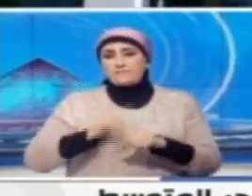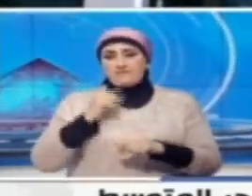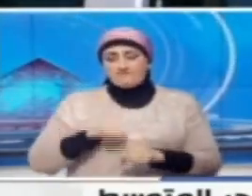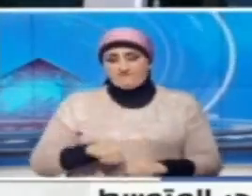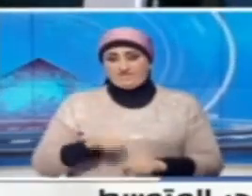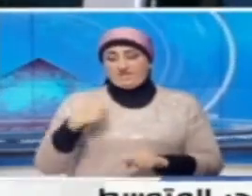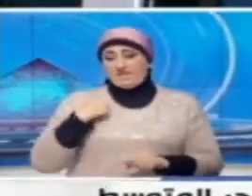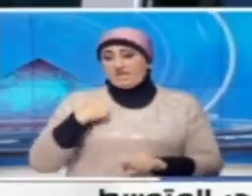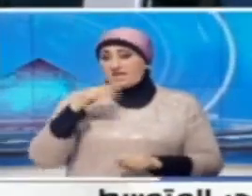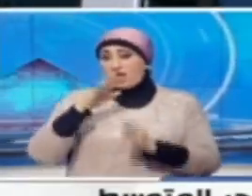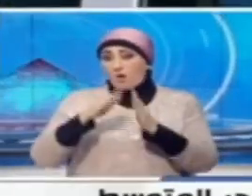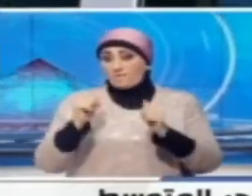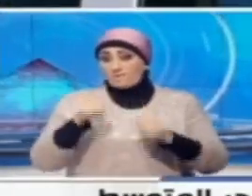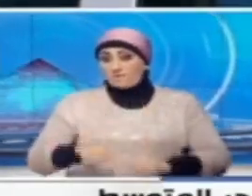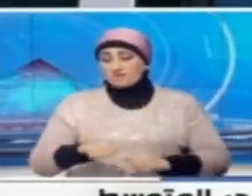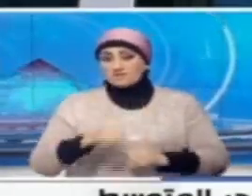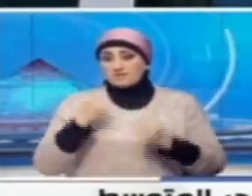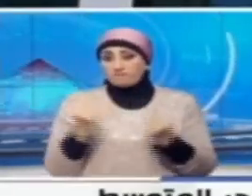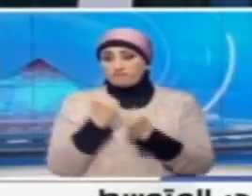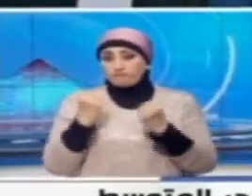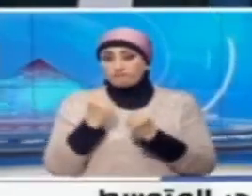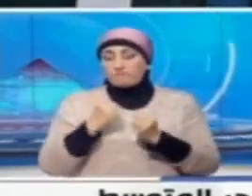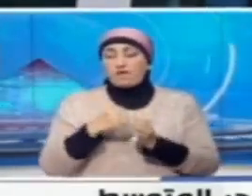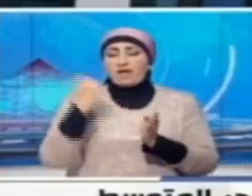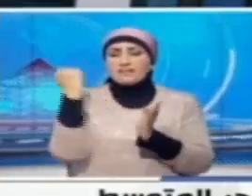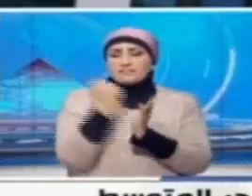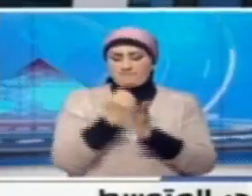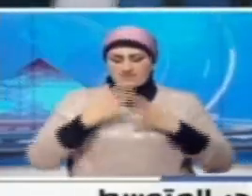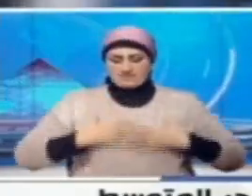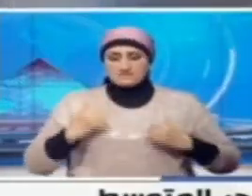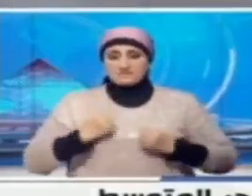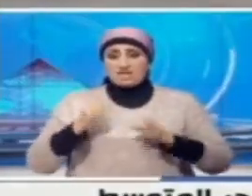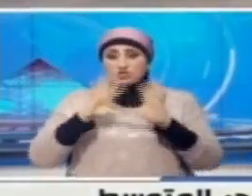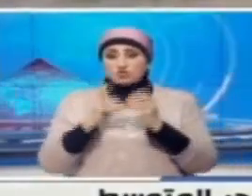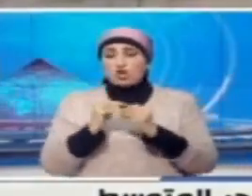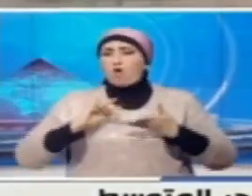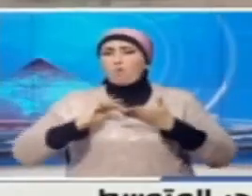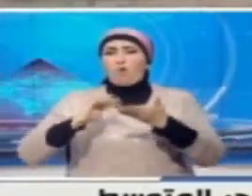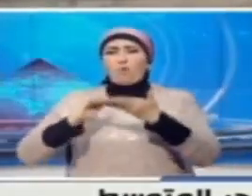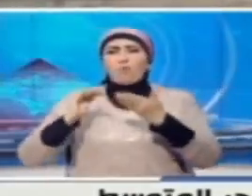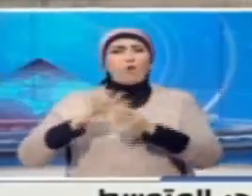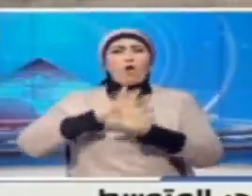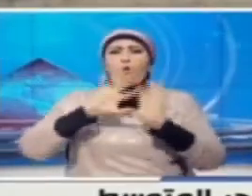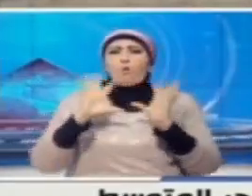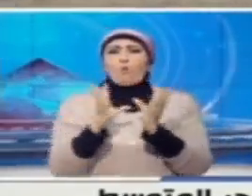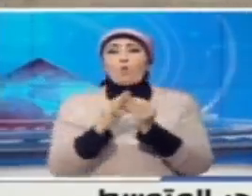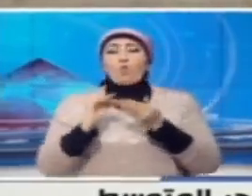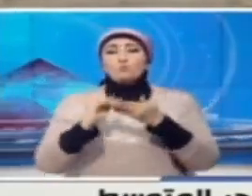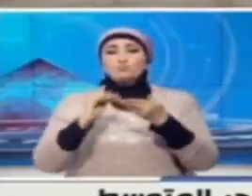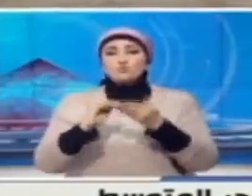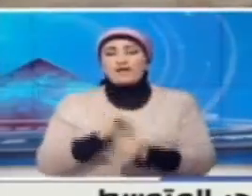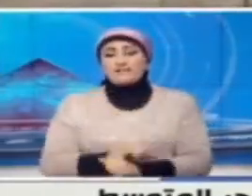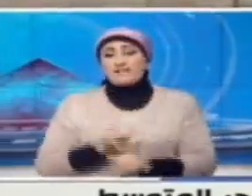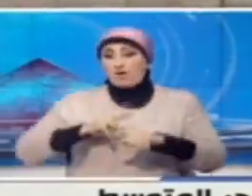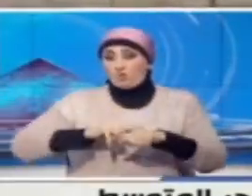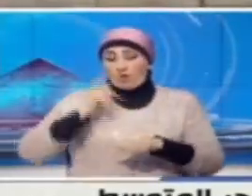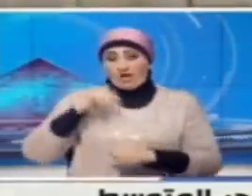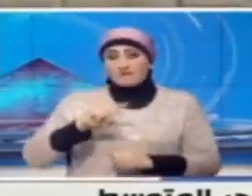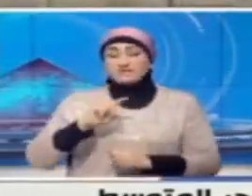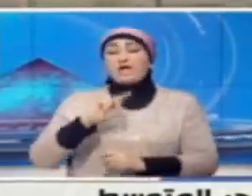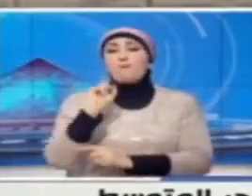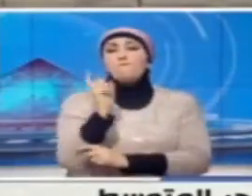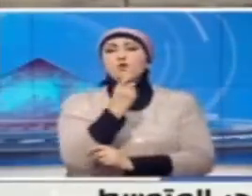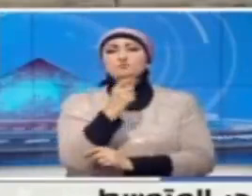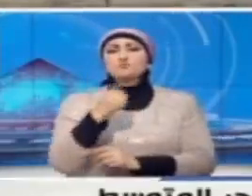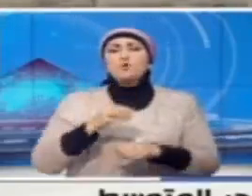الدولة بتفعيل منظومة التأمين الطبي الشامل لتخدم كافة شرائح المجتمع. تتميز المنصورة